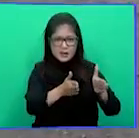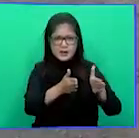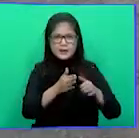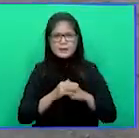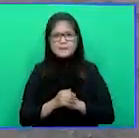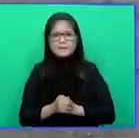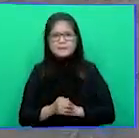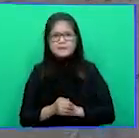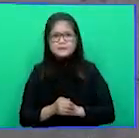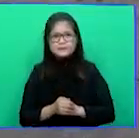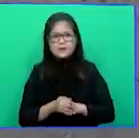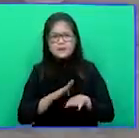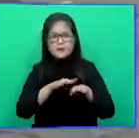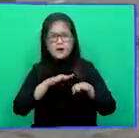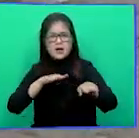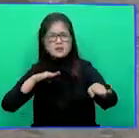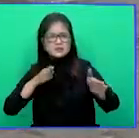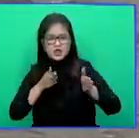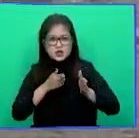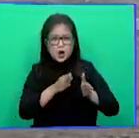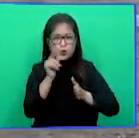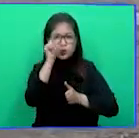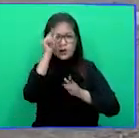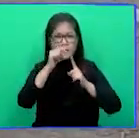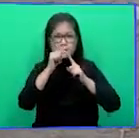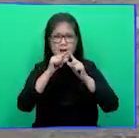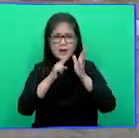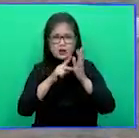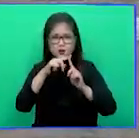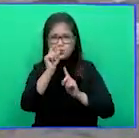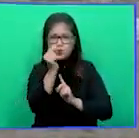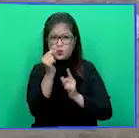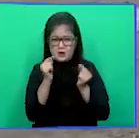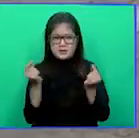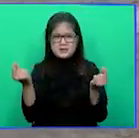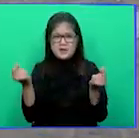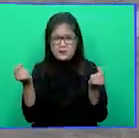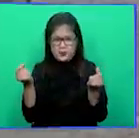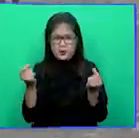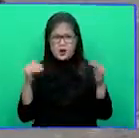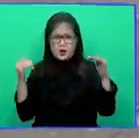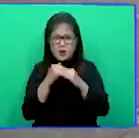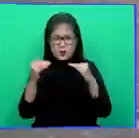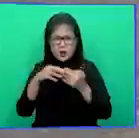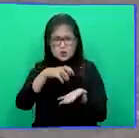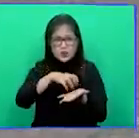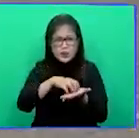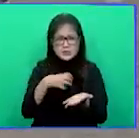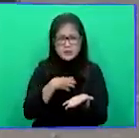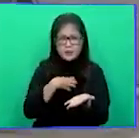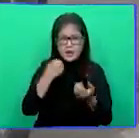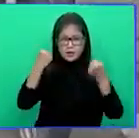kemacetan terjadi di jalur utama Pantura Palimanan Kabupaten Cirebon Kamis pagi harus kendaraan didominasi kendaraan pribadi dan sepeda motor